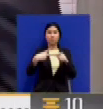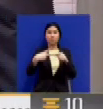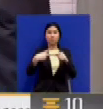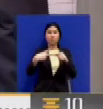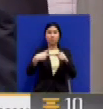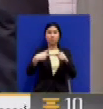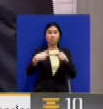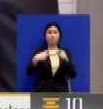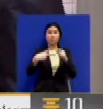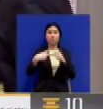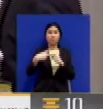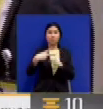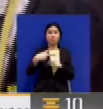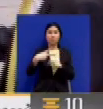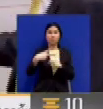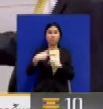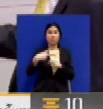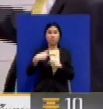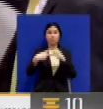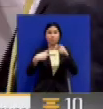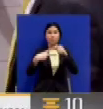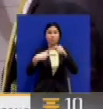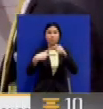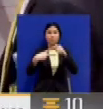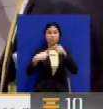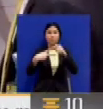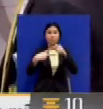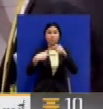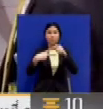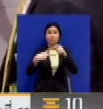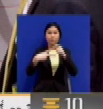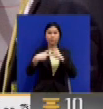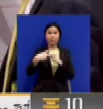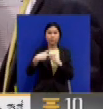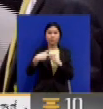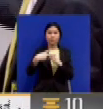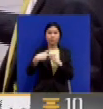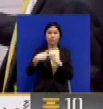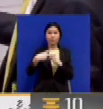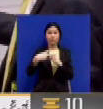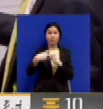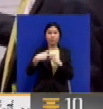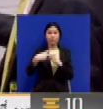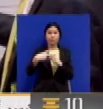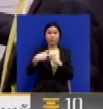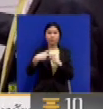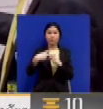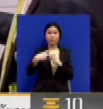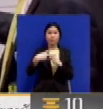อนุทินชาญวีรกุลไม่งดออกเสียงแล้วก็มี5ส.ส.ของพลังประชารัฐเนี่ยที่